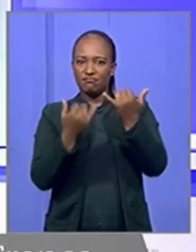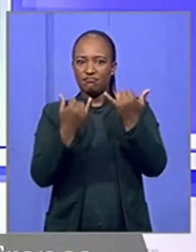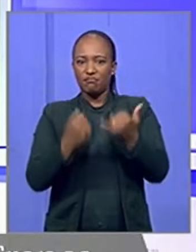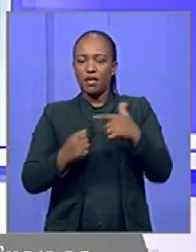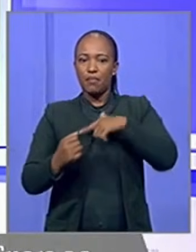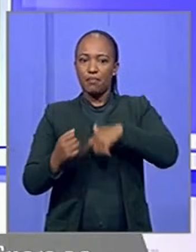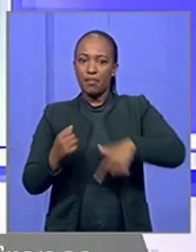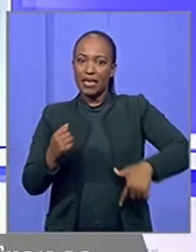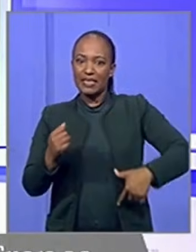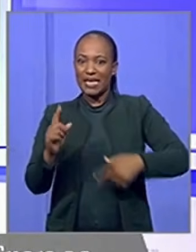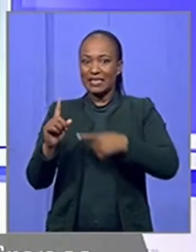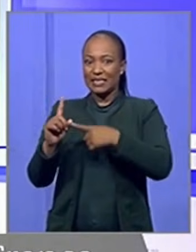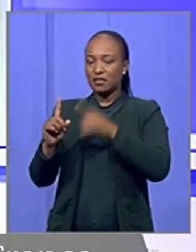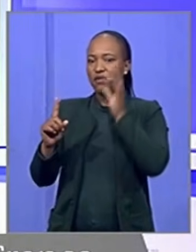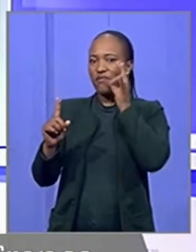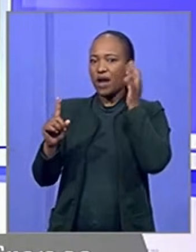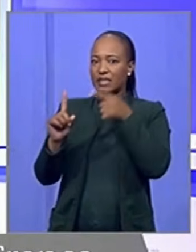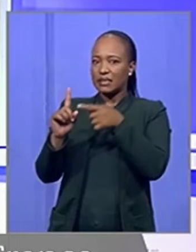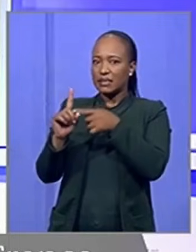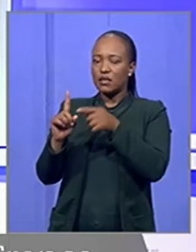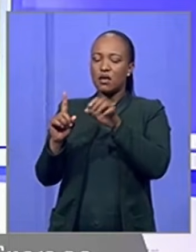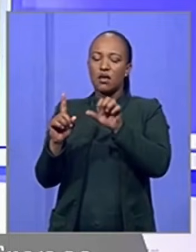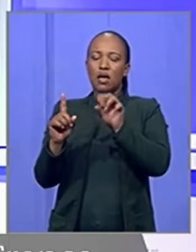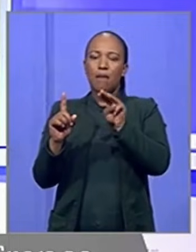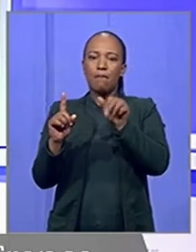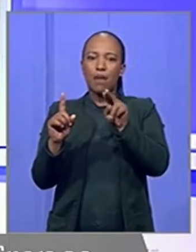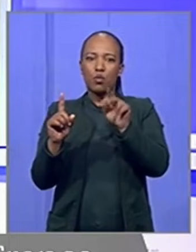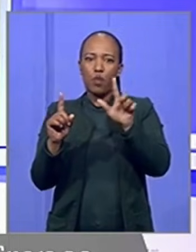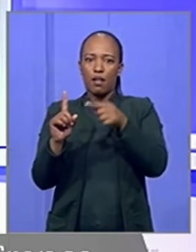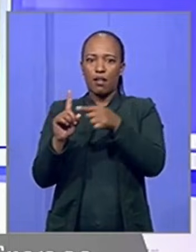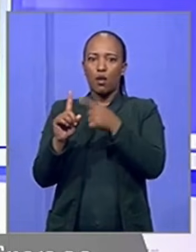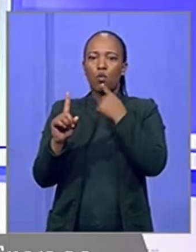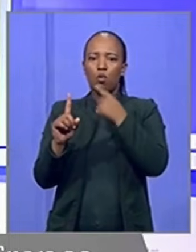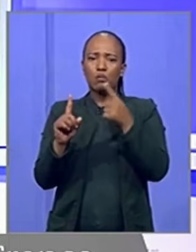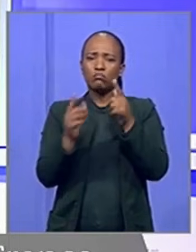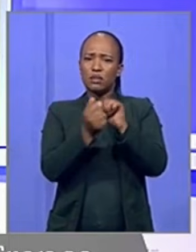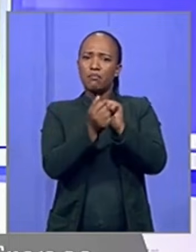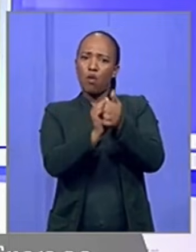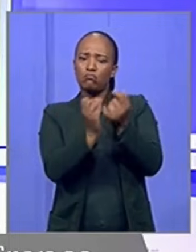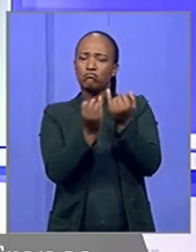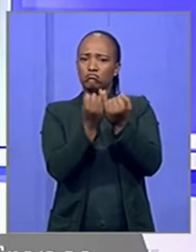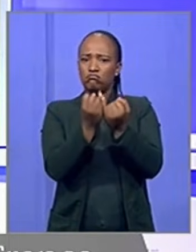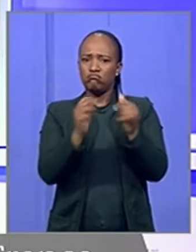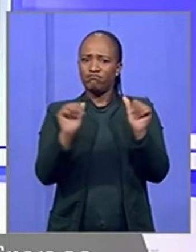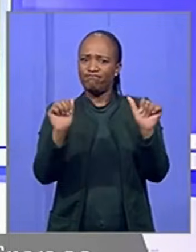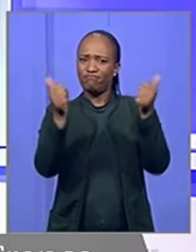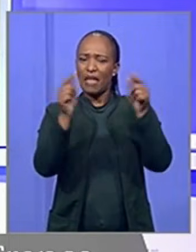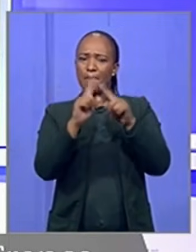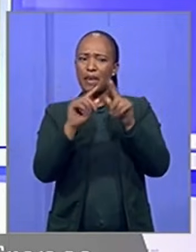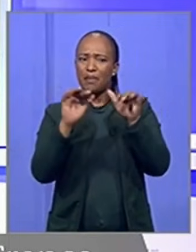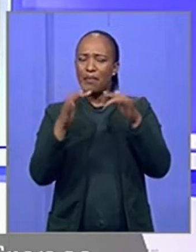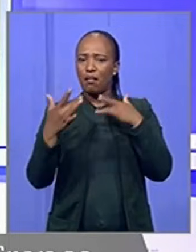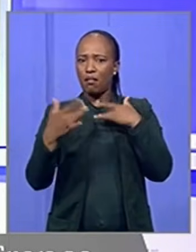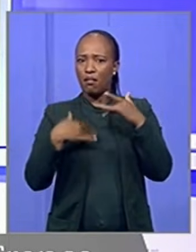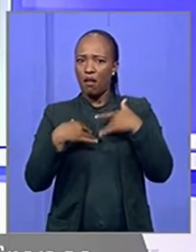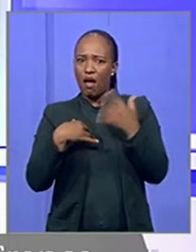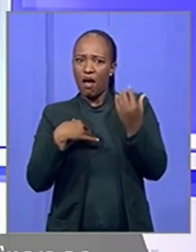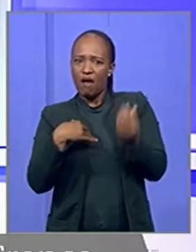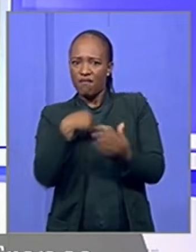Mopresidente wa naha ya France Emmanuel Macron o dumela ha dipapadi tsena di tla atleha le ha wena le dingongoreo ka maemo a tshireletso boemong ba